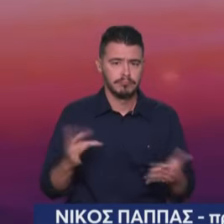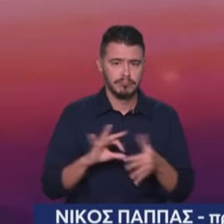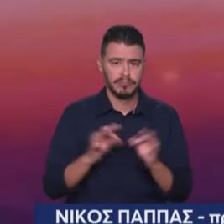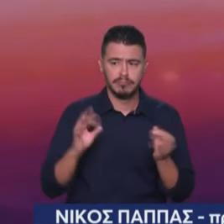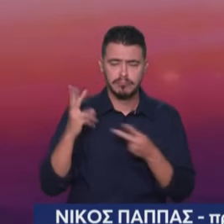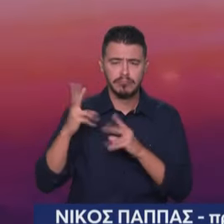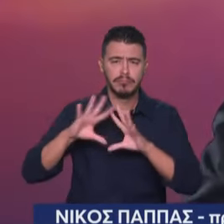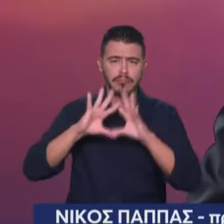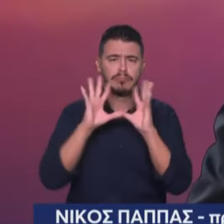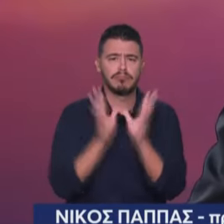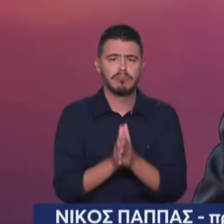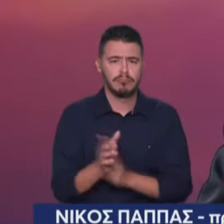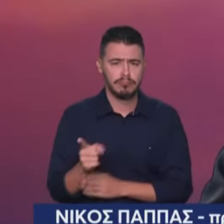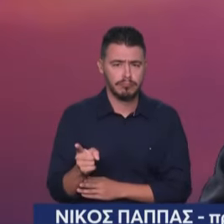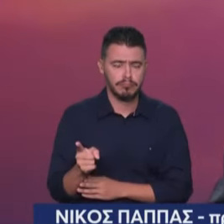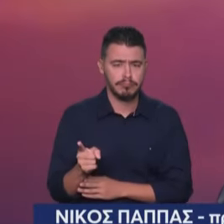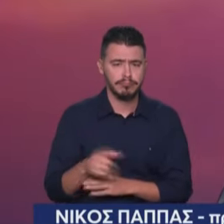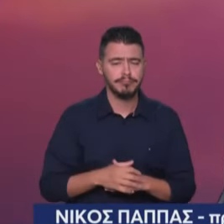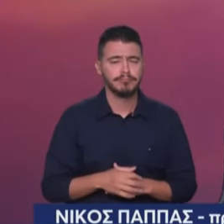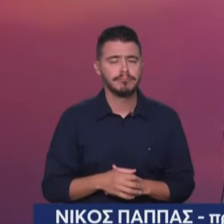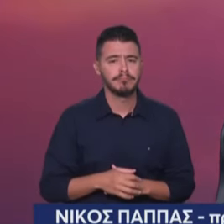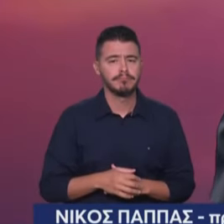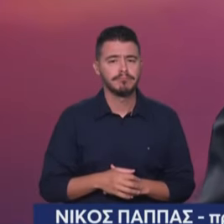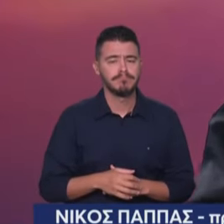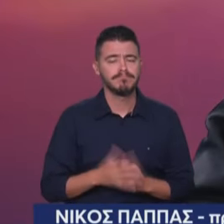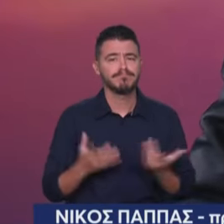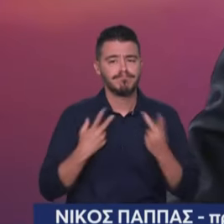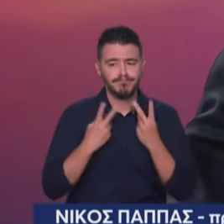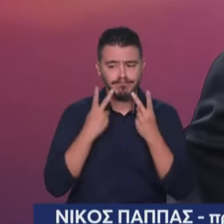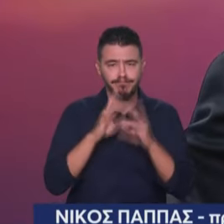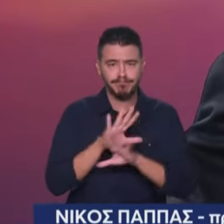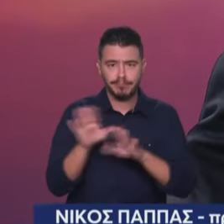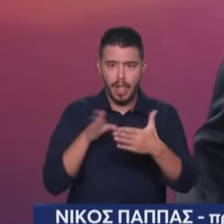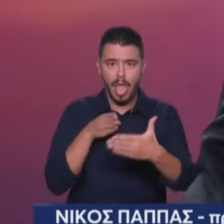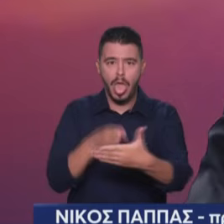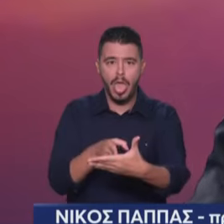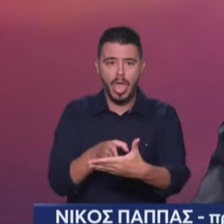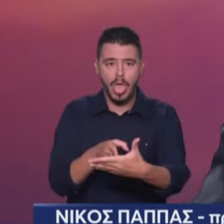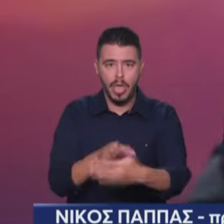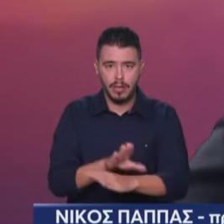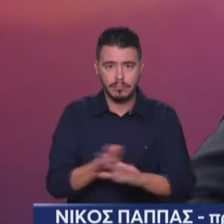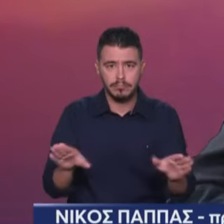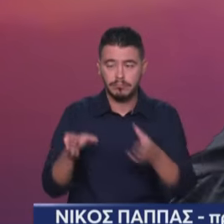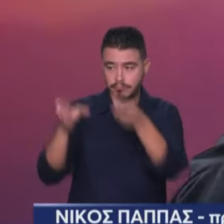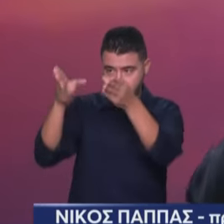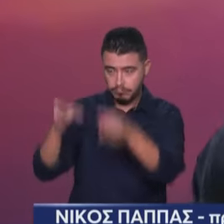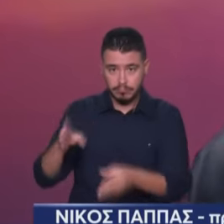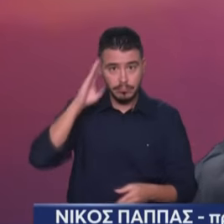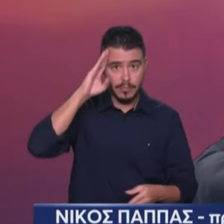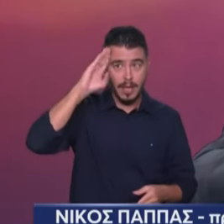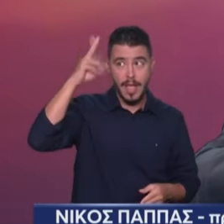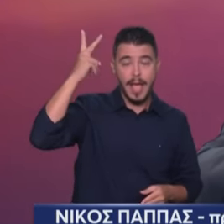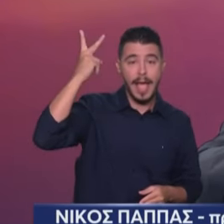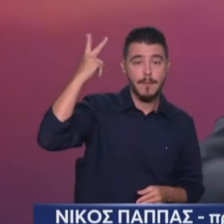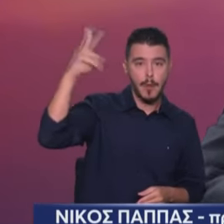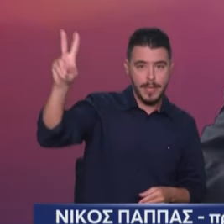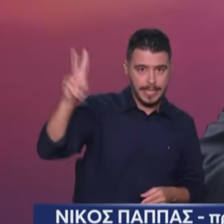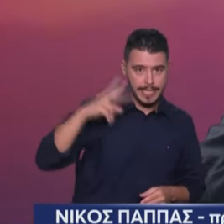και τους αγώνες που έχετε δώσει. Βλέπει το αδιέξοδο και λέει: ήρθε ένας άνθρωπος από την Αμερική, δούλευε στον